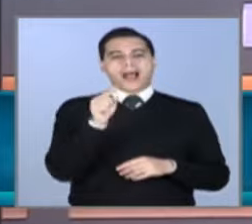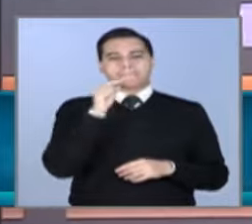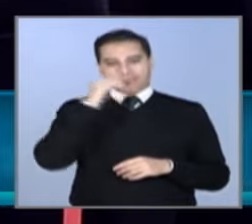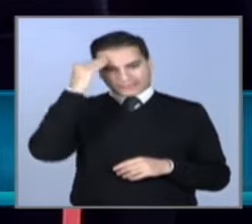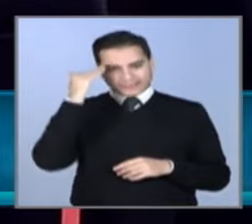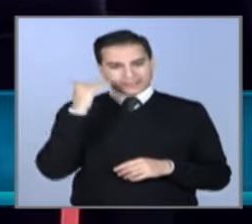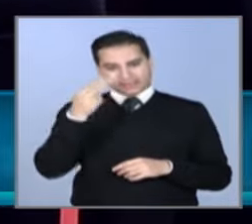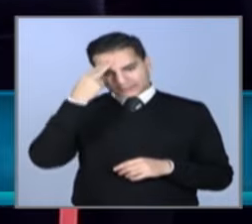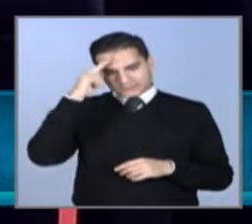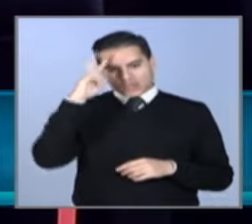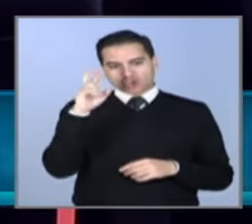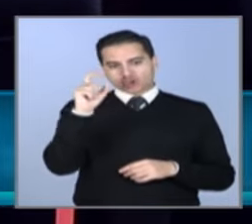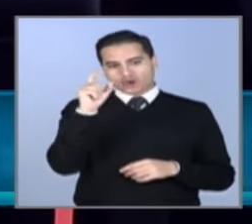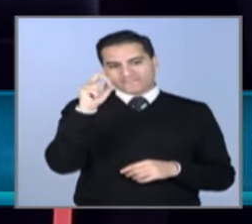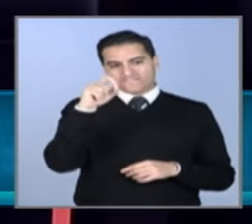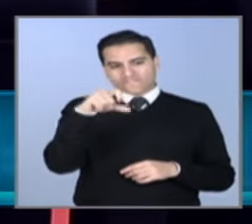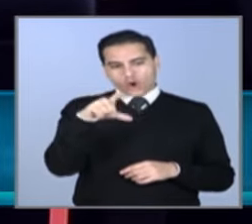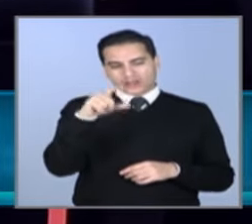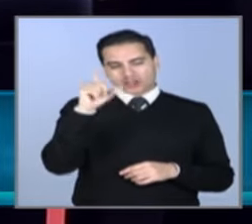فمن هو؟